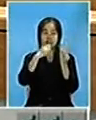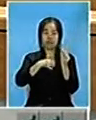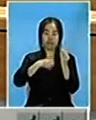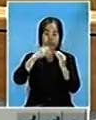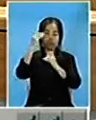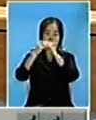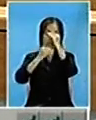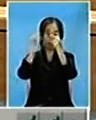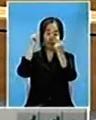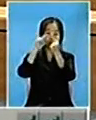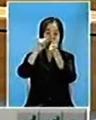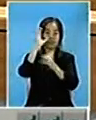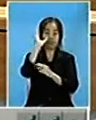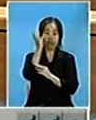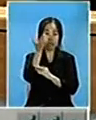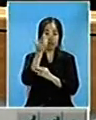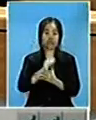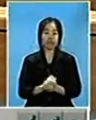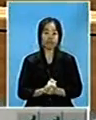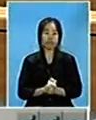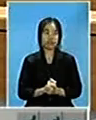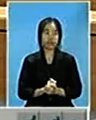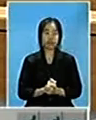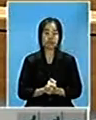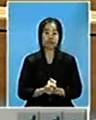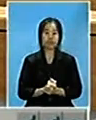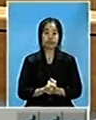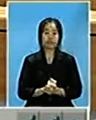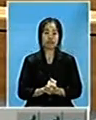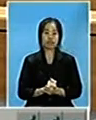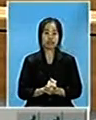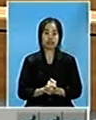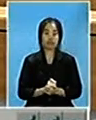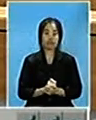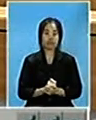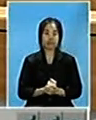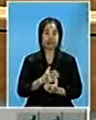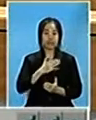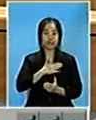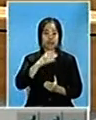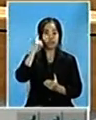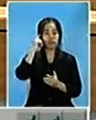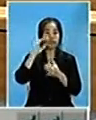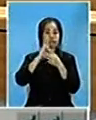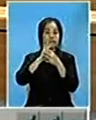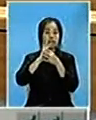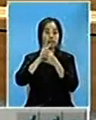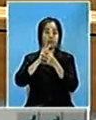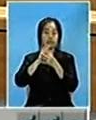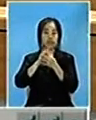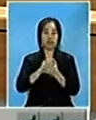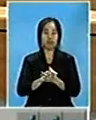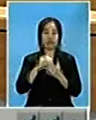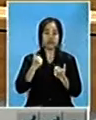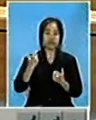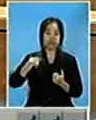ลนะครับเพราะนั้นก็เป็นข้อกังวลของผมว่าศาลบ้านเรายัง